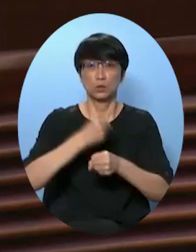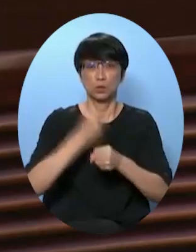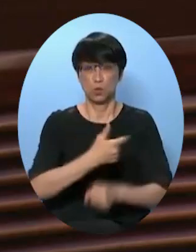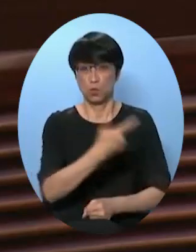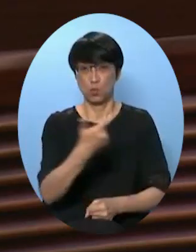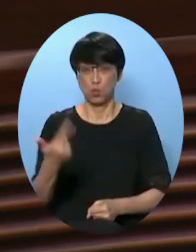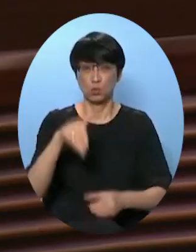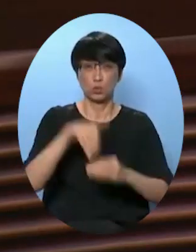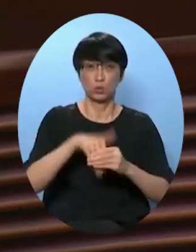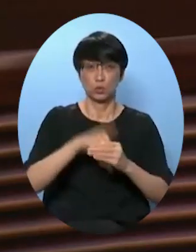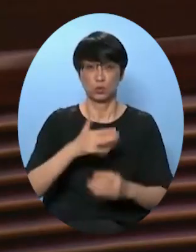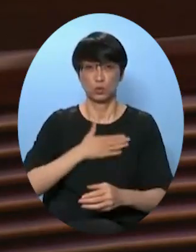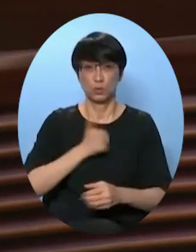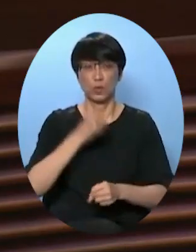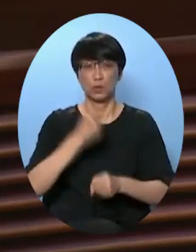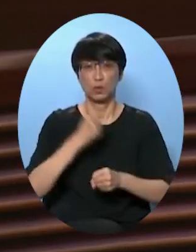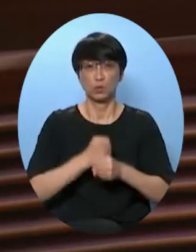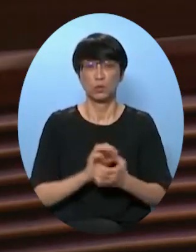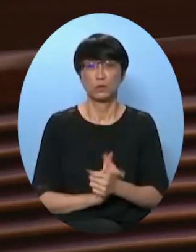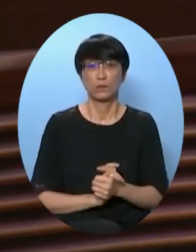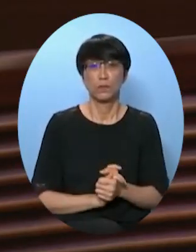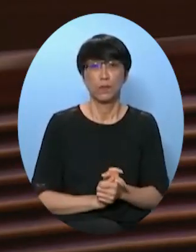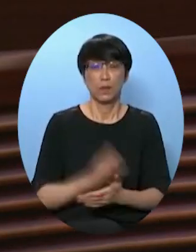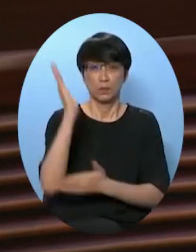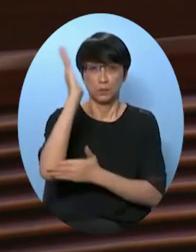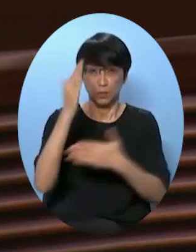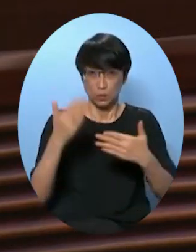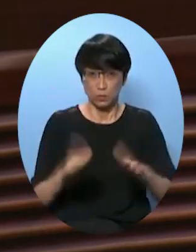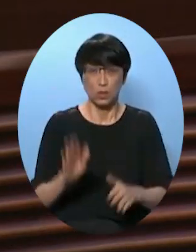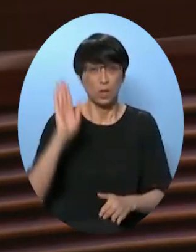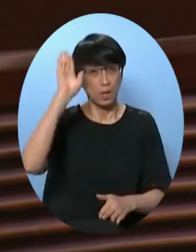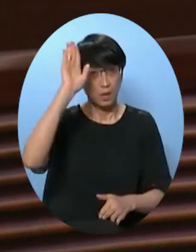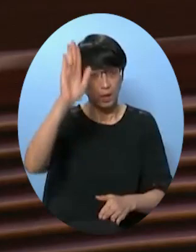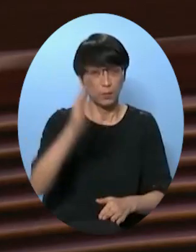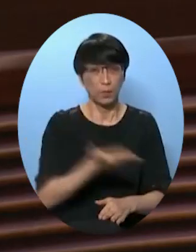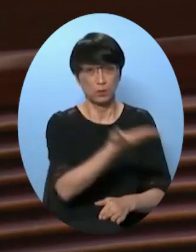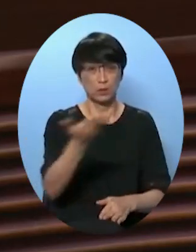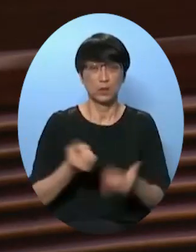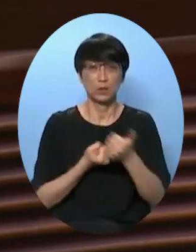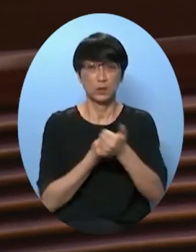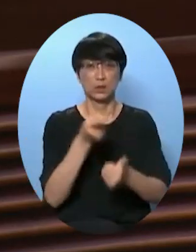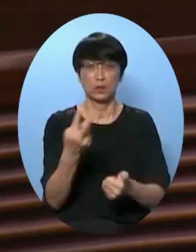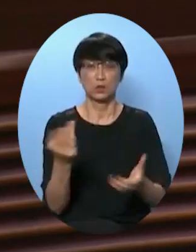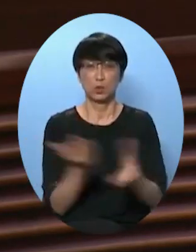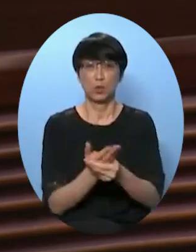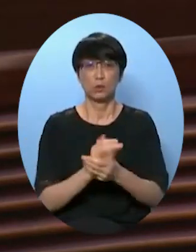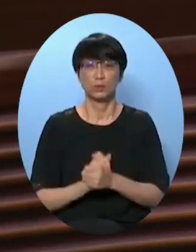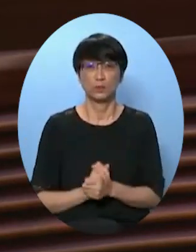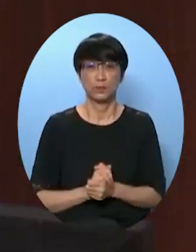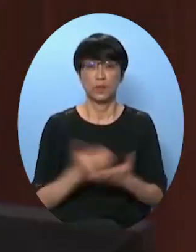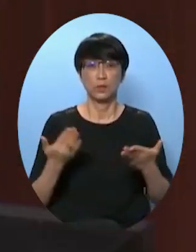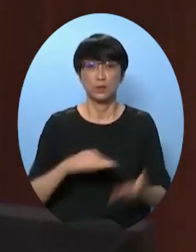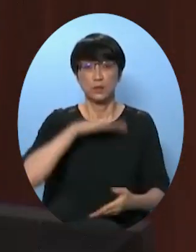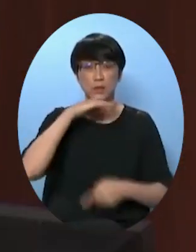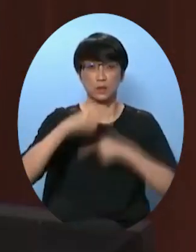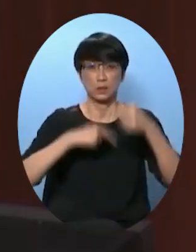量的選舉籌備工作。主席，我謹此陳辭，希望議員能夠支持條例草案。多謝。 現在的